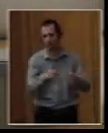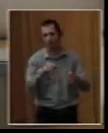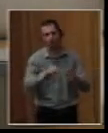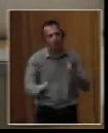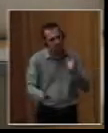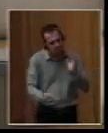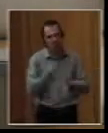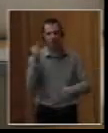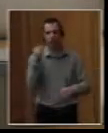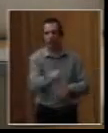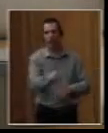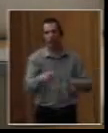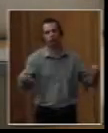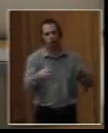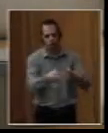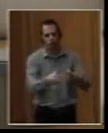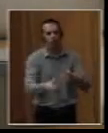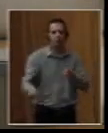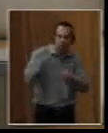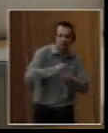διακυβέρνηση της χώρας.